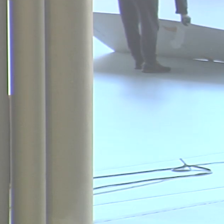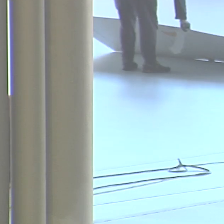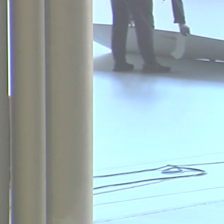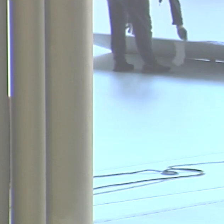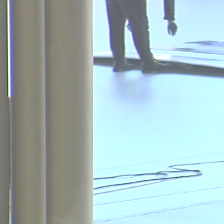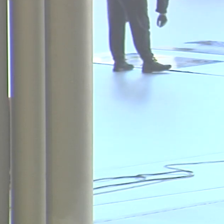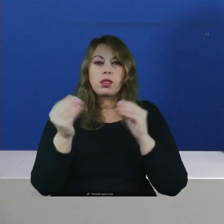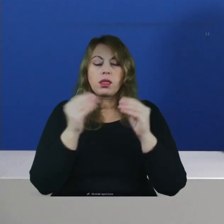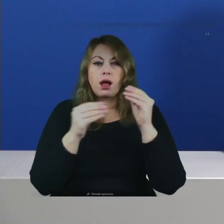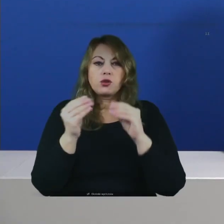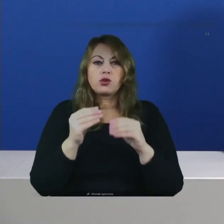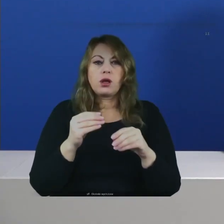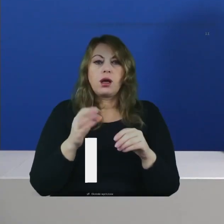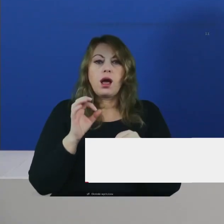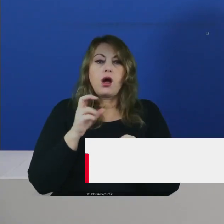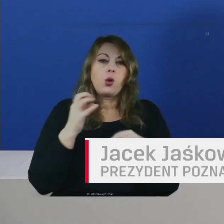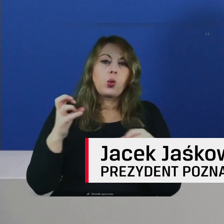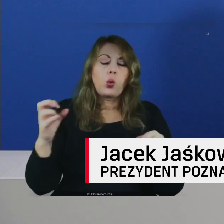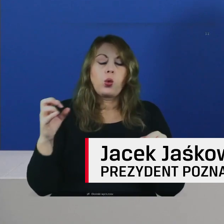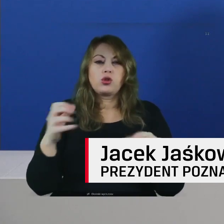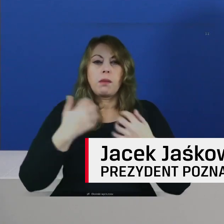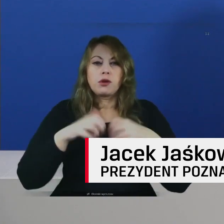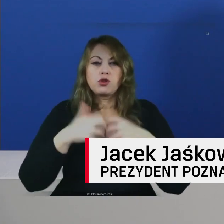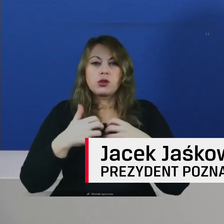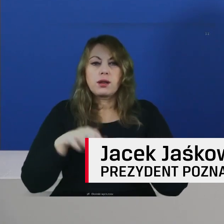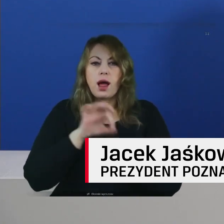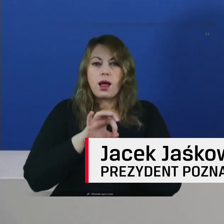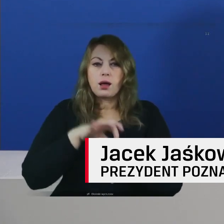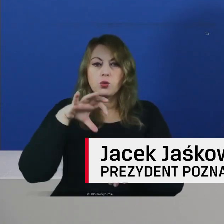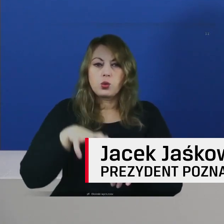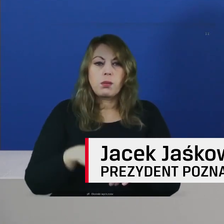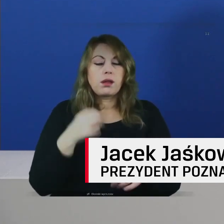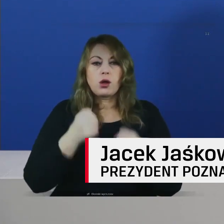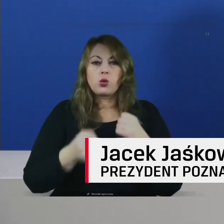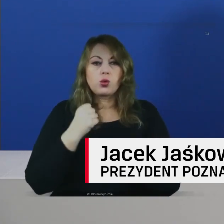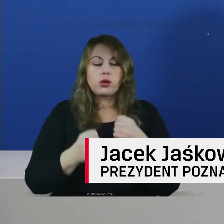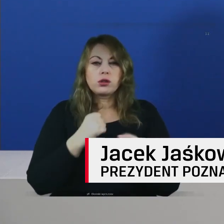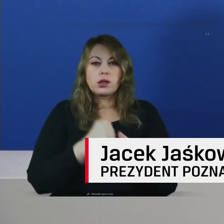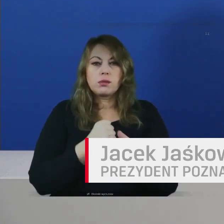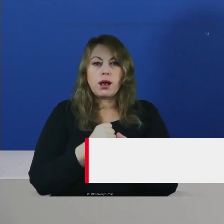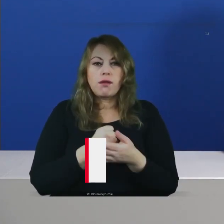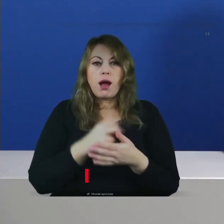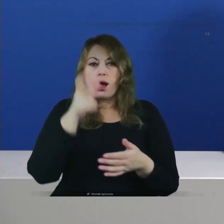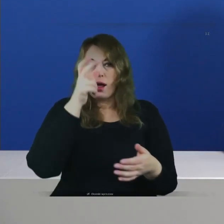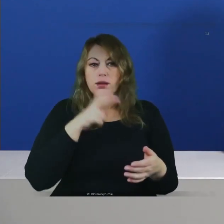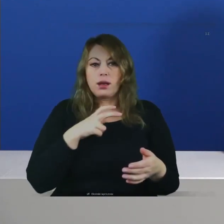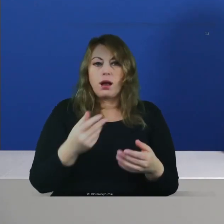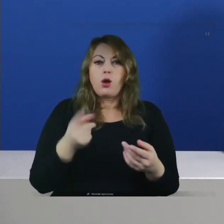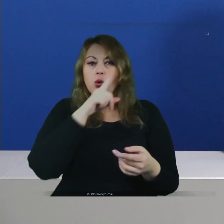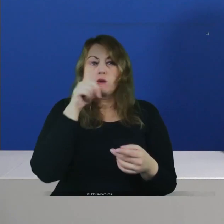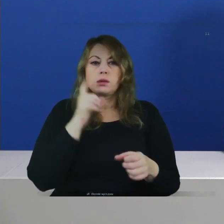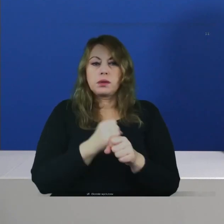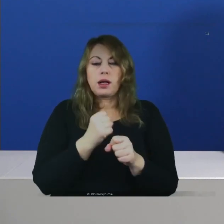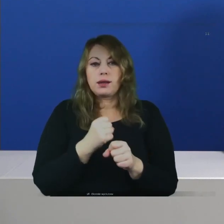szpitalu najbardziej potrzebne. Na dzisiaj najtrudniejszym elementem do rozwiązania jest kwestia kadry i to